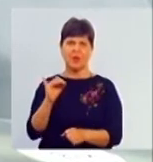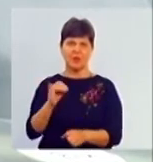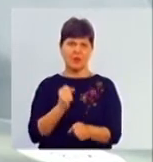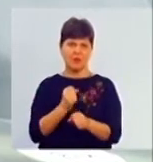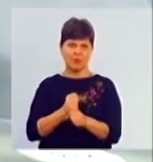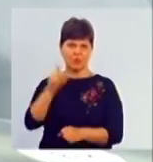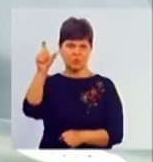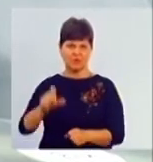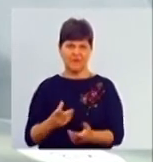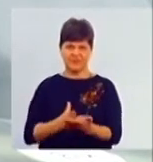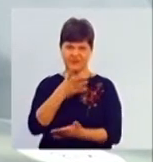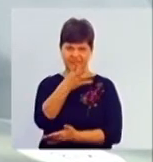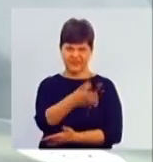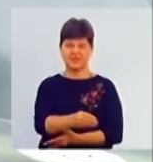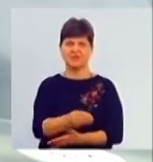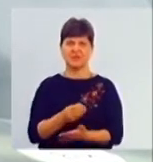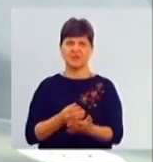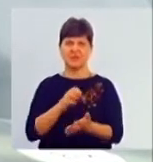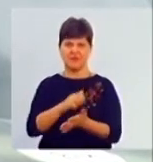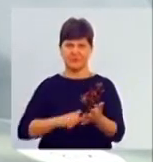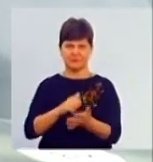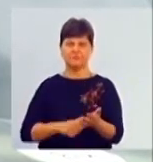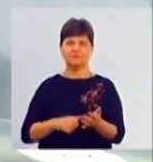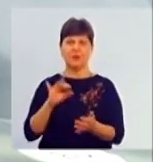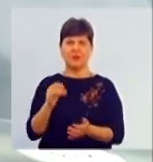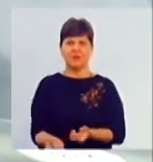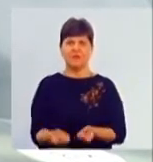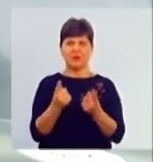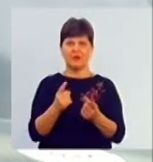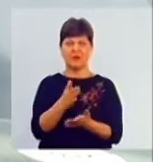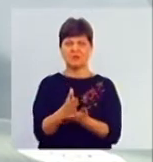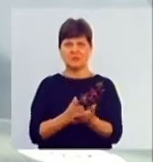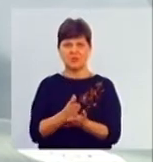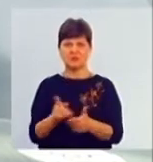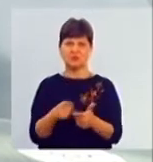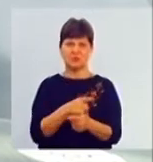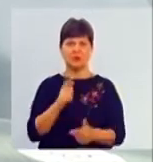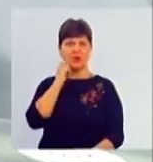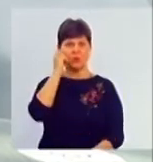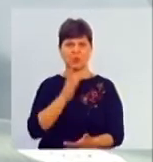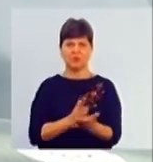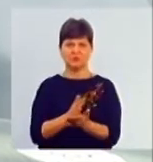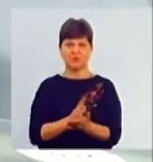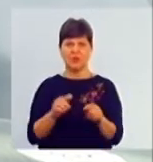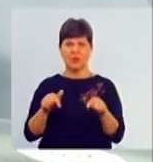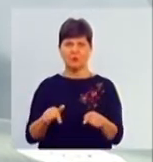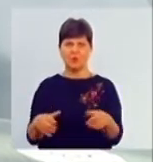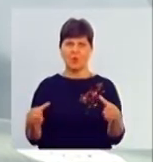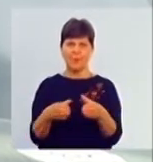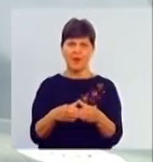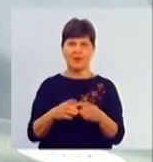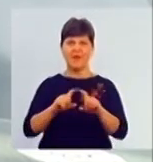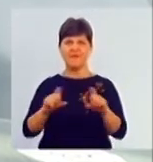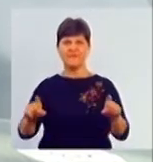неї внески до пенсійного фонду, потім виявляється, що стаж або роки стажу роботи на цій компанії, фірмі,